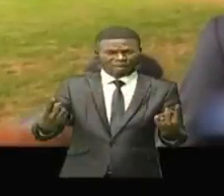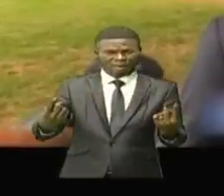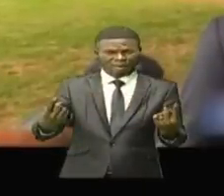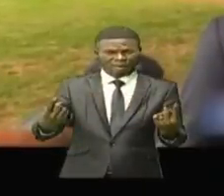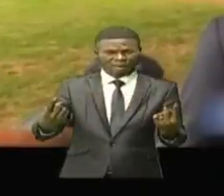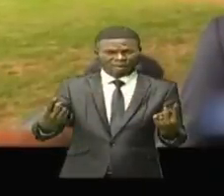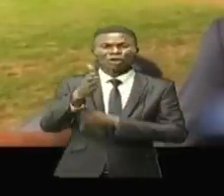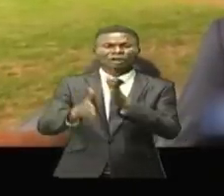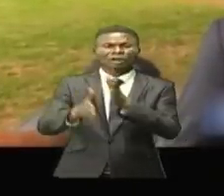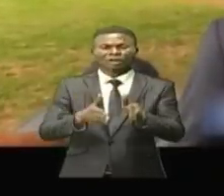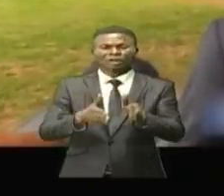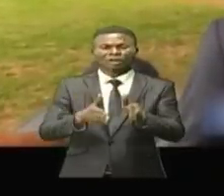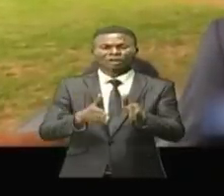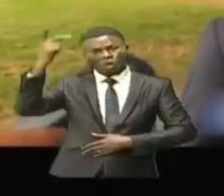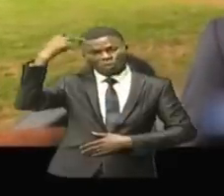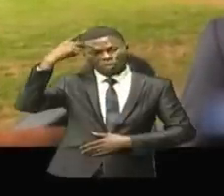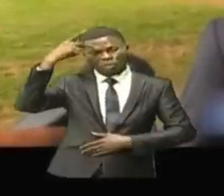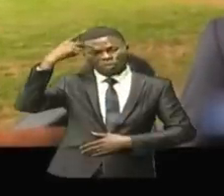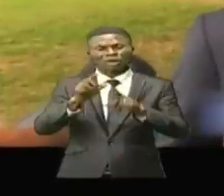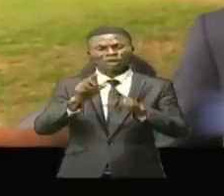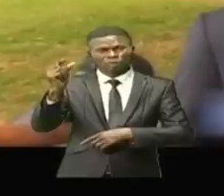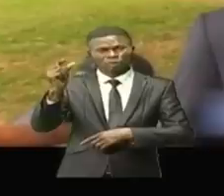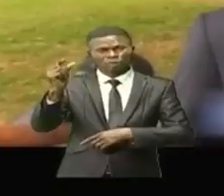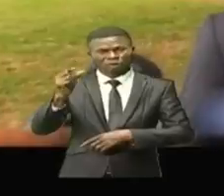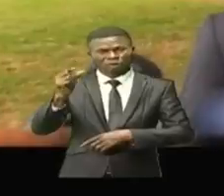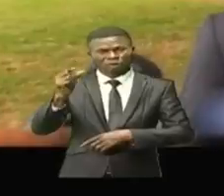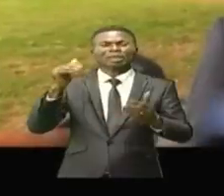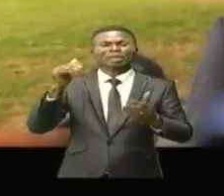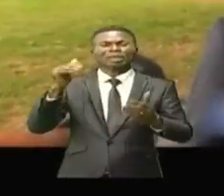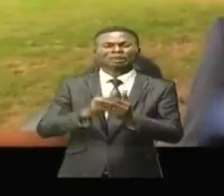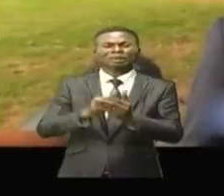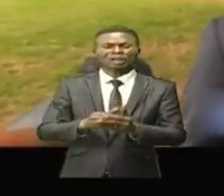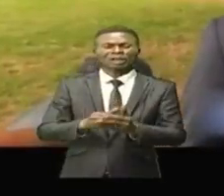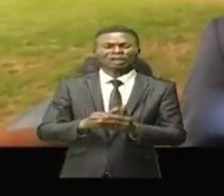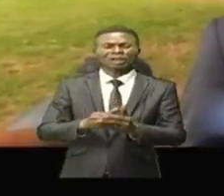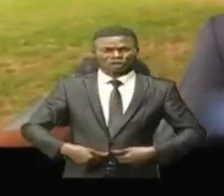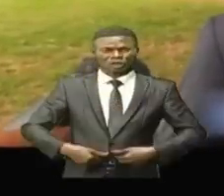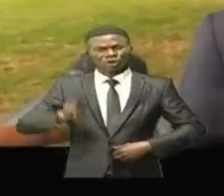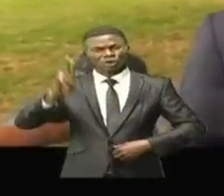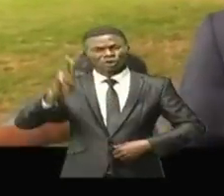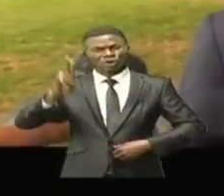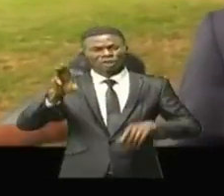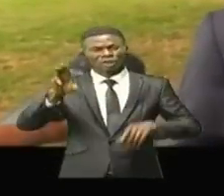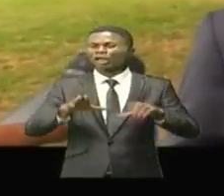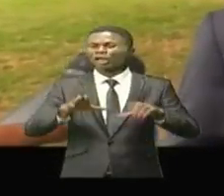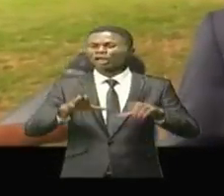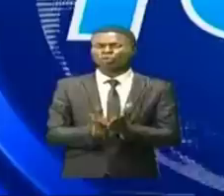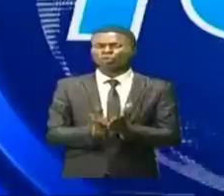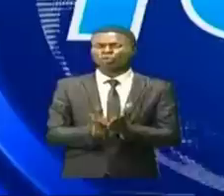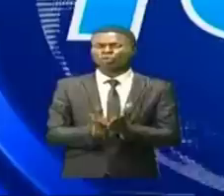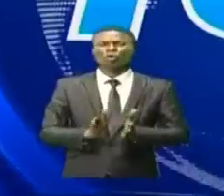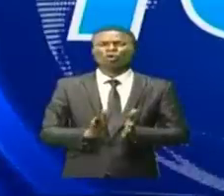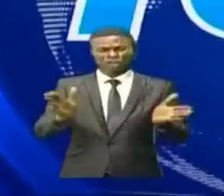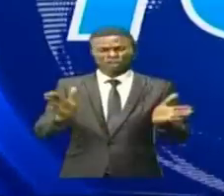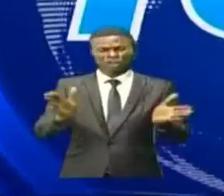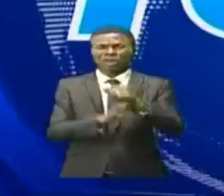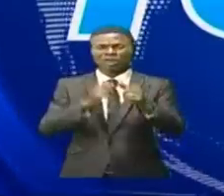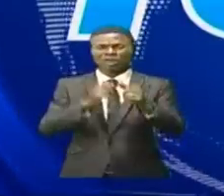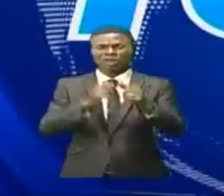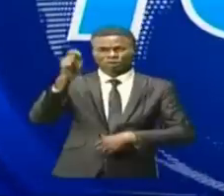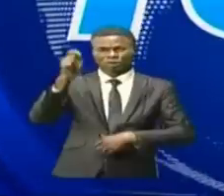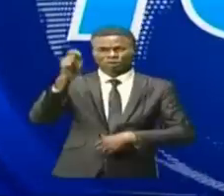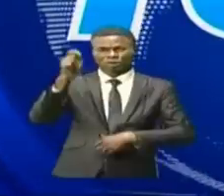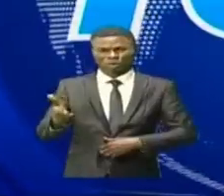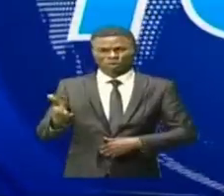voyoucratie politique qui s'est exprimée de la jeunesse de l'UDPS ni de la jeunesse congolaise. Voilà, c'est avec